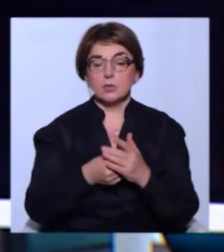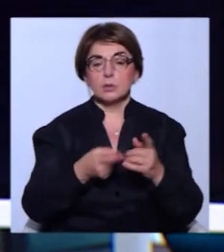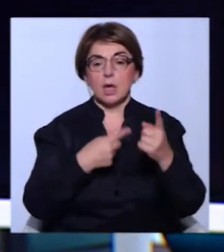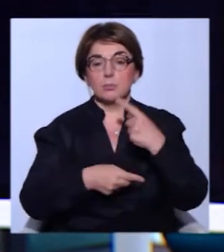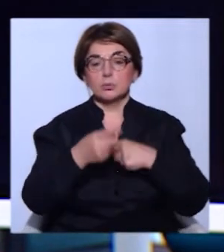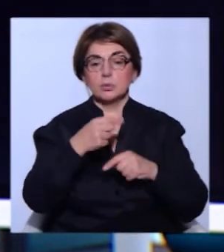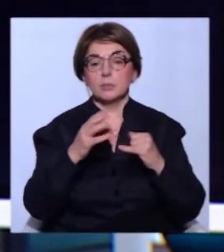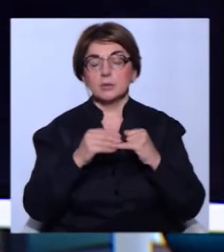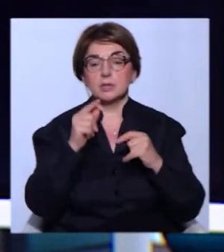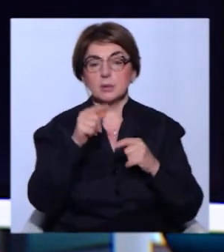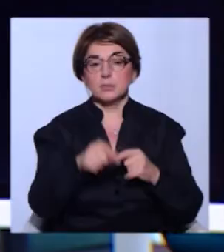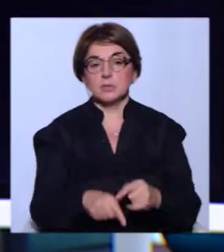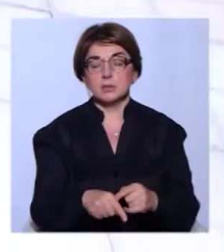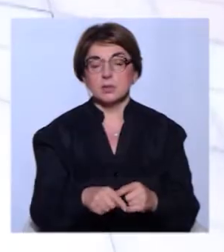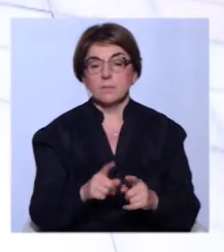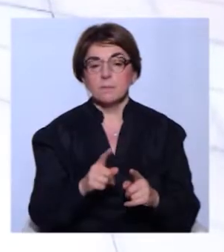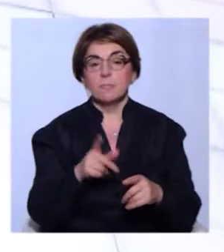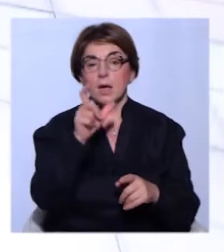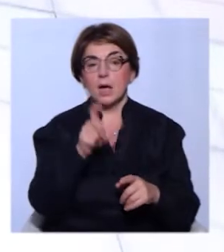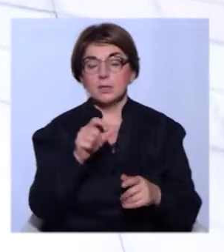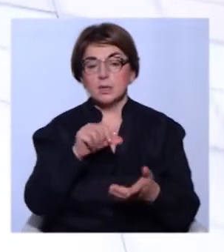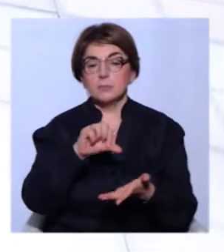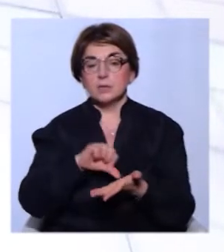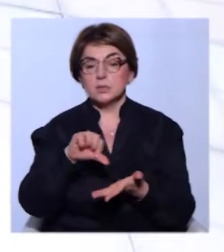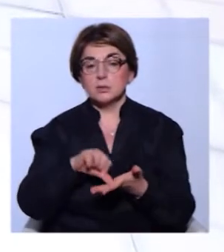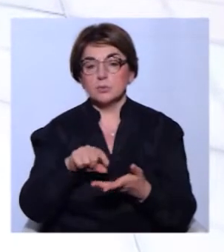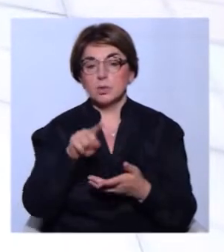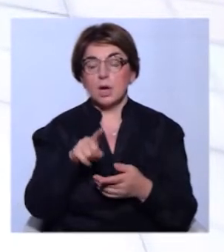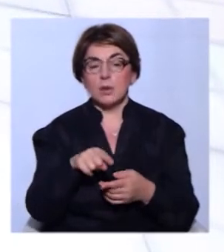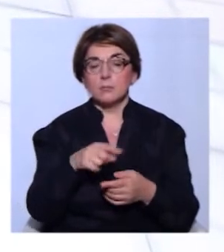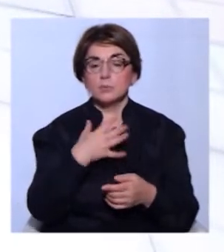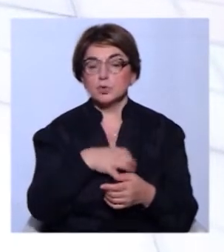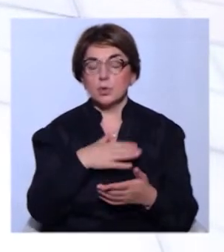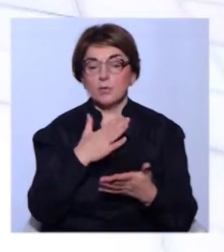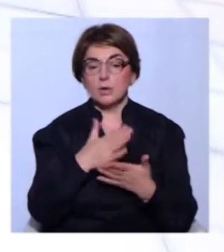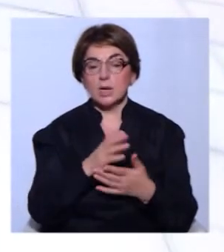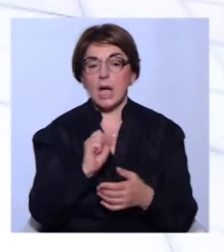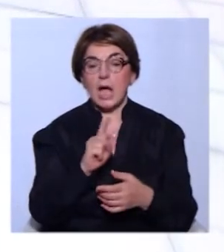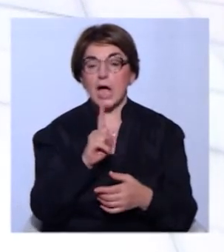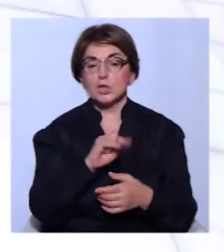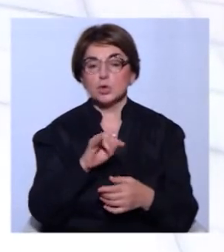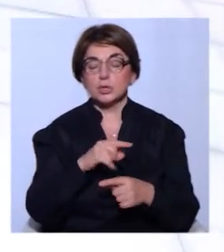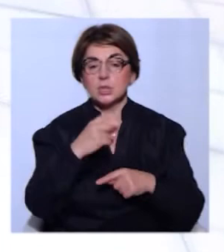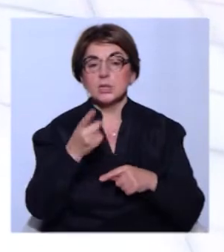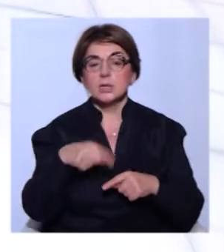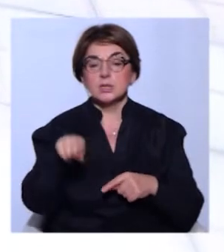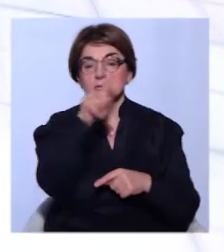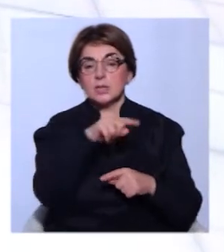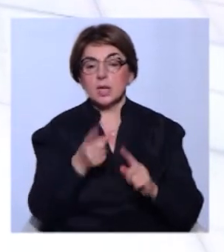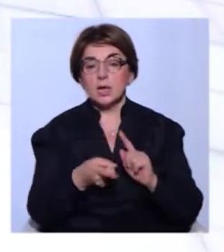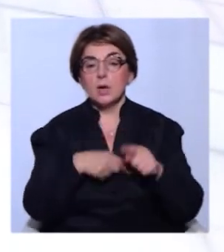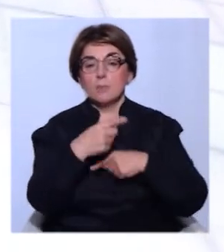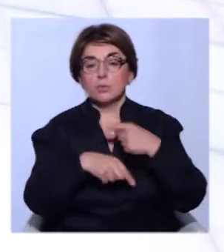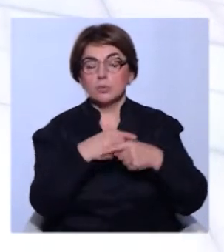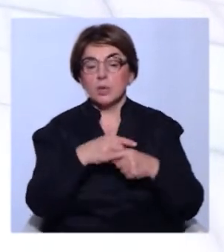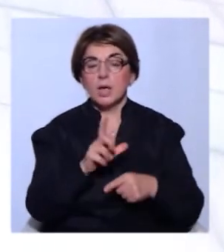ბრუნდება დედამიწაზე. ადამიანის როლი ძალიან მნიშვნელოვანი არის აზოტის წრებრუნვაში. ერთი, რომ